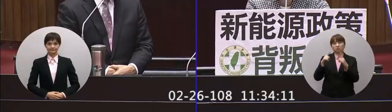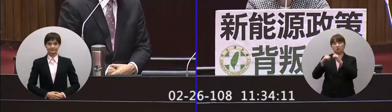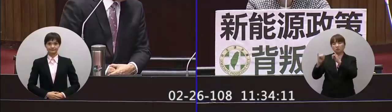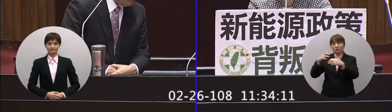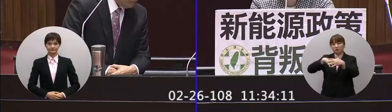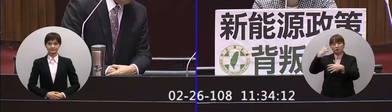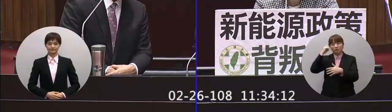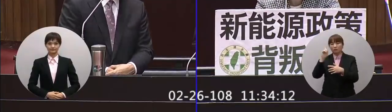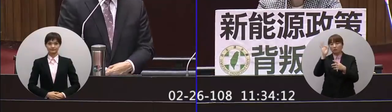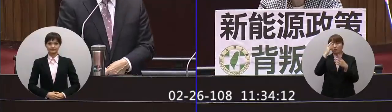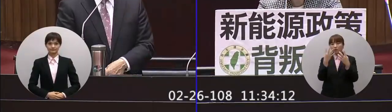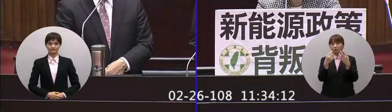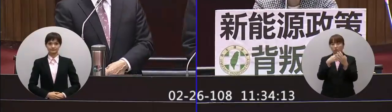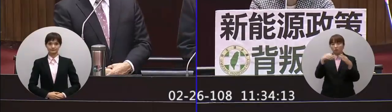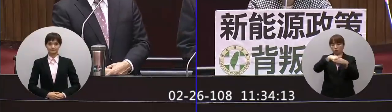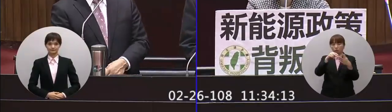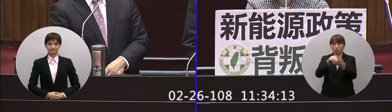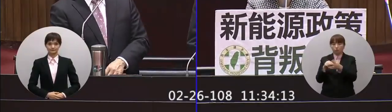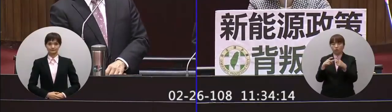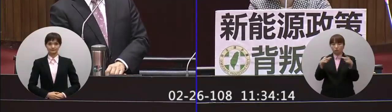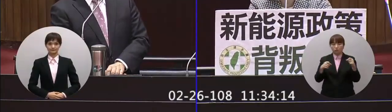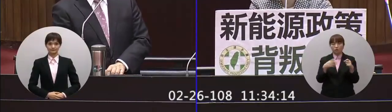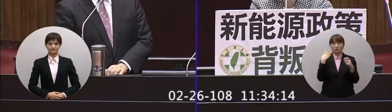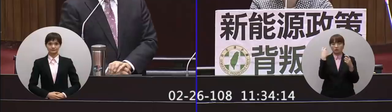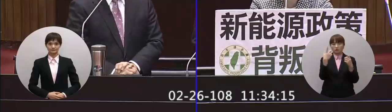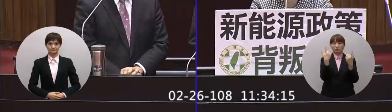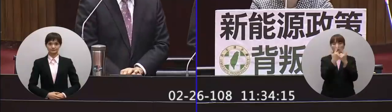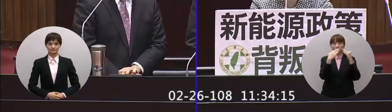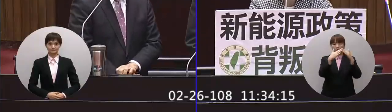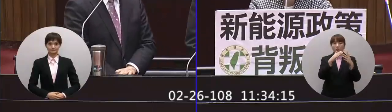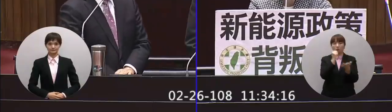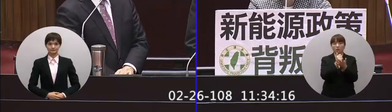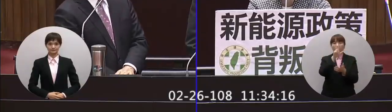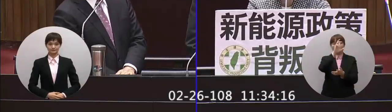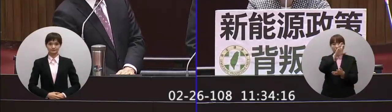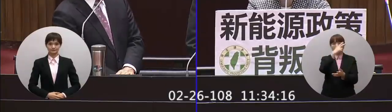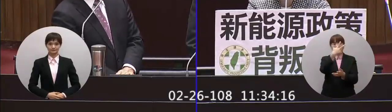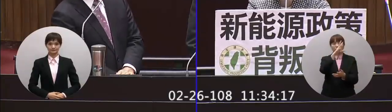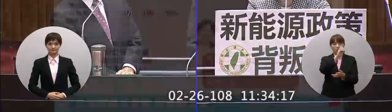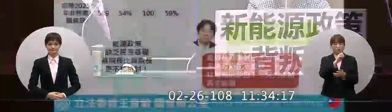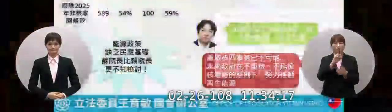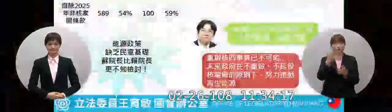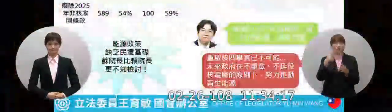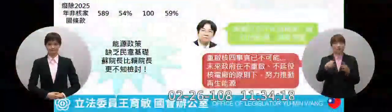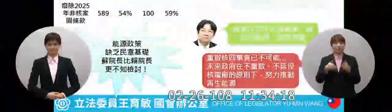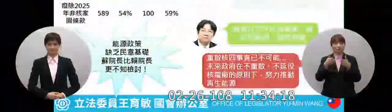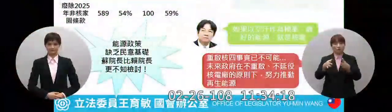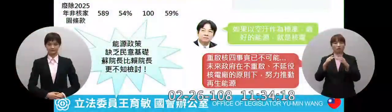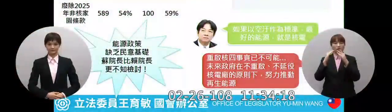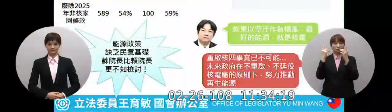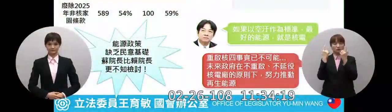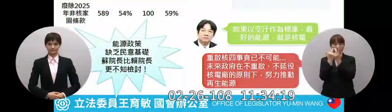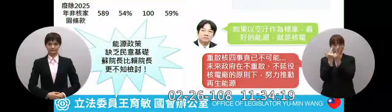家看一下这个票数，当时你在新北市你得到的票数是87万，但是光是新北市的市